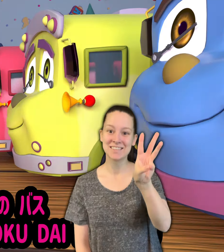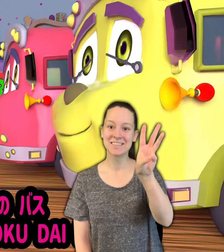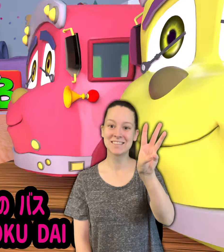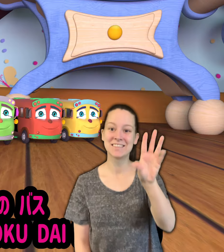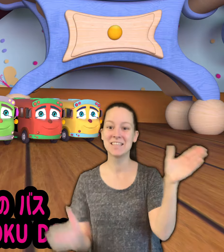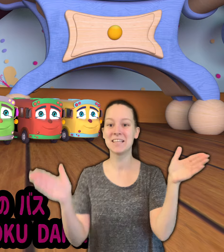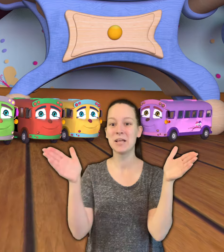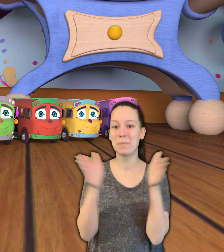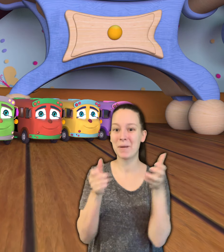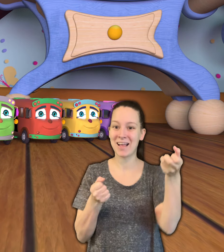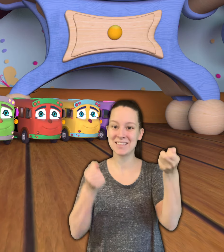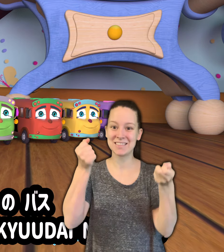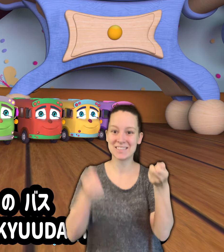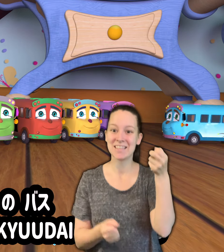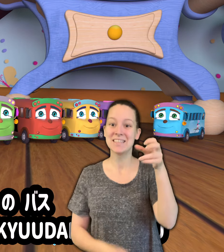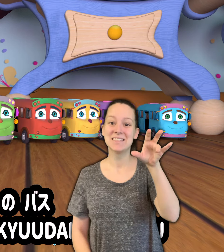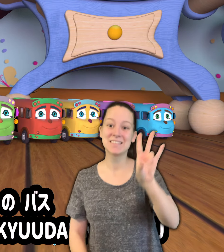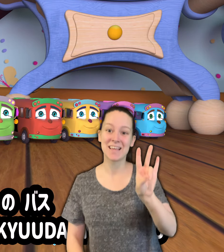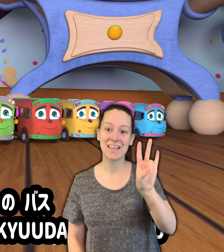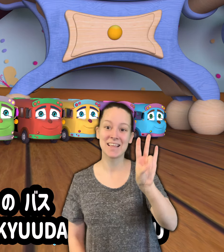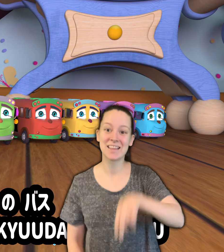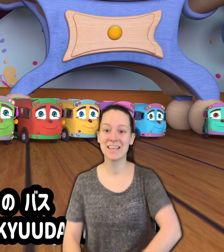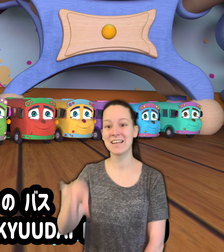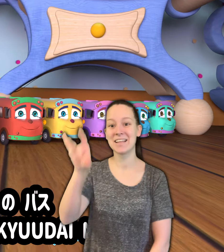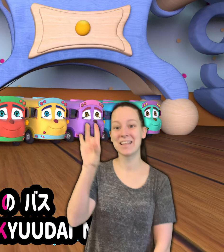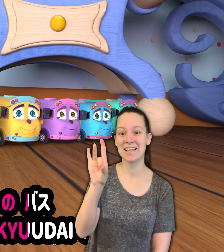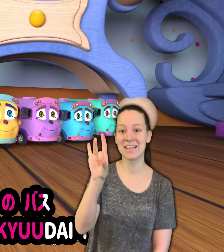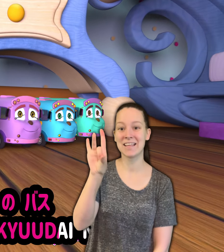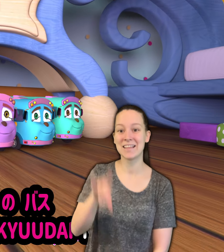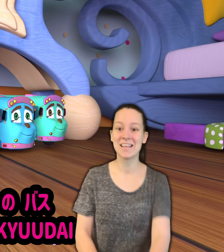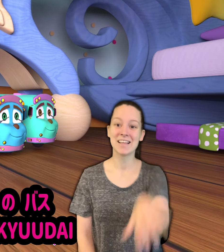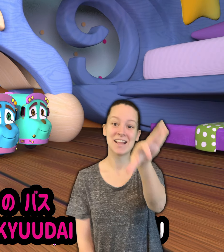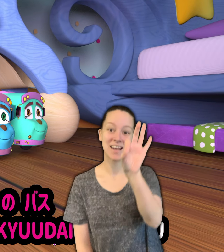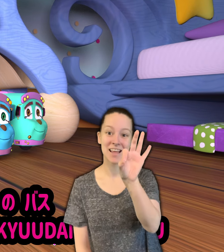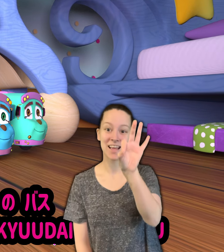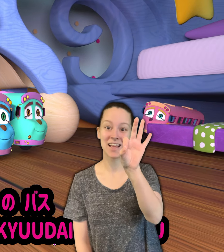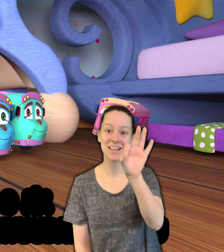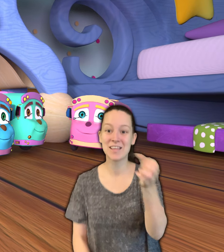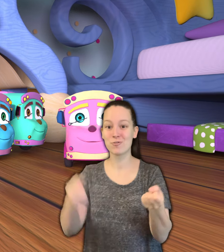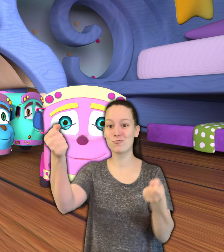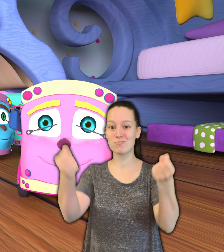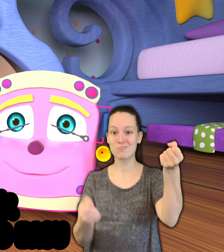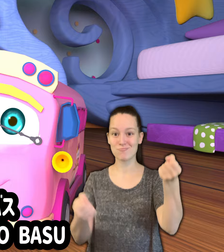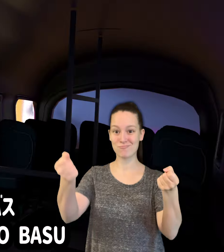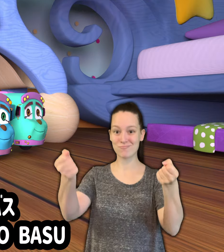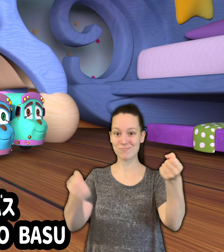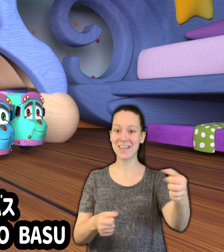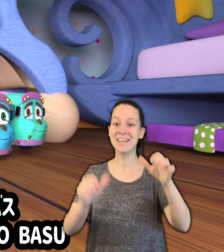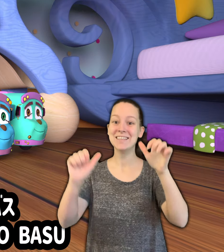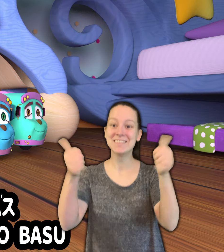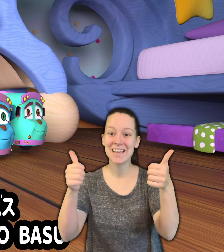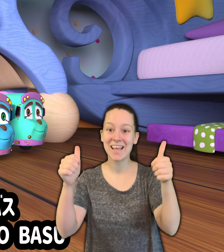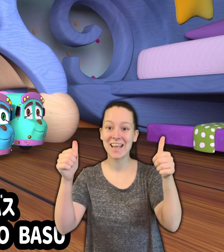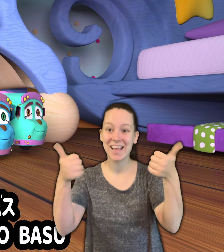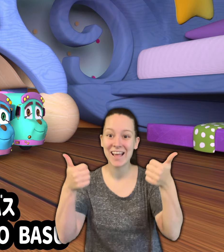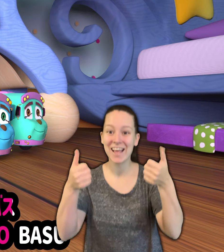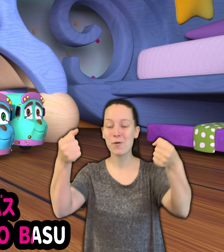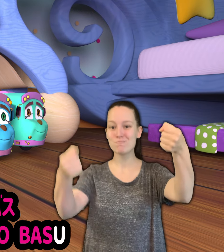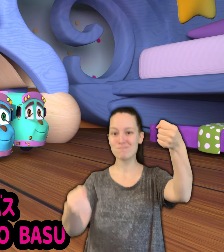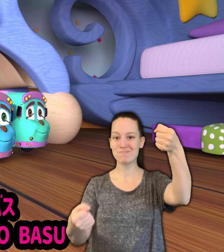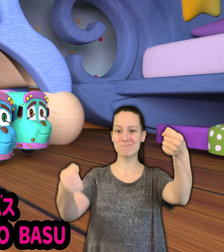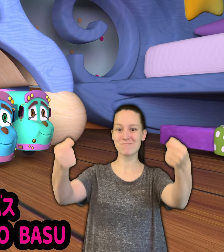6台のバス7台8台9台のバス10台